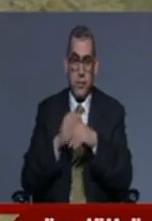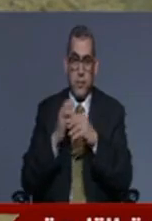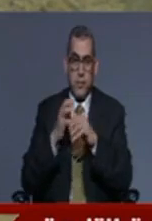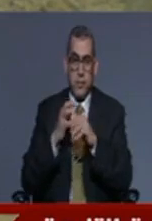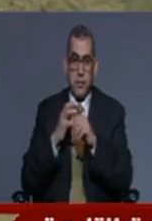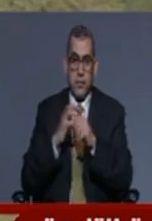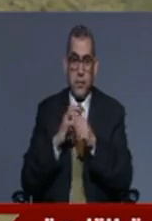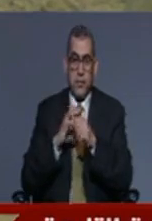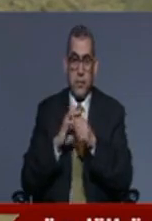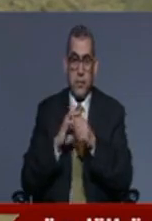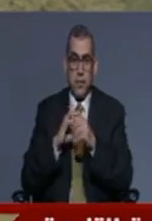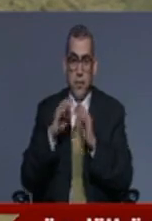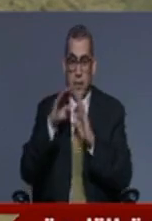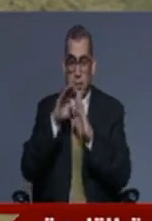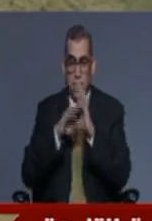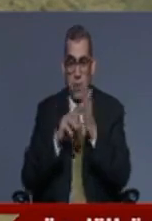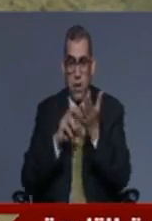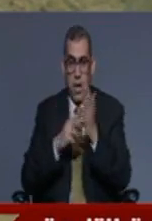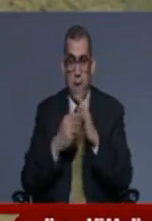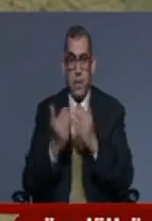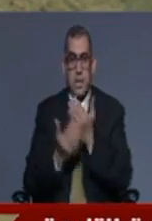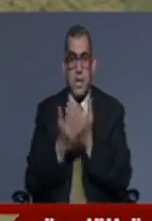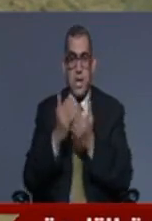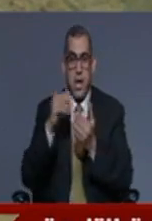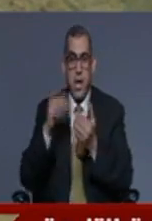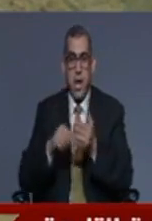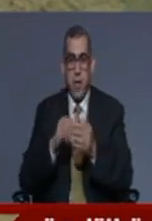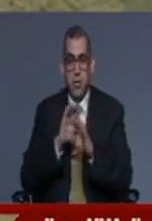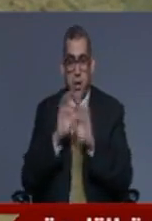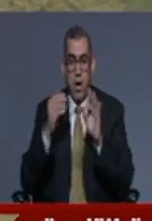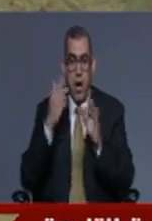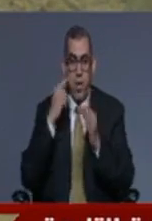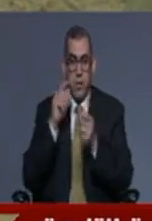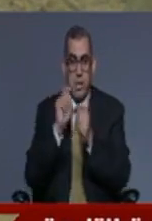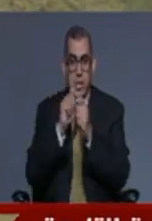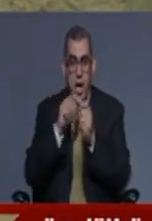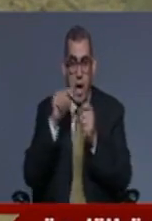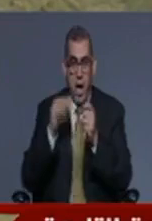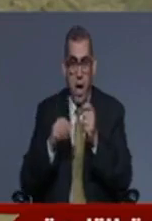لآلية تمويلية جديدة. فإن إصلاح